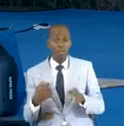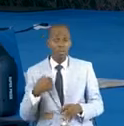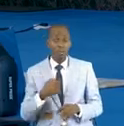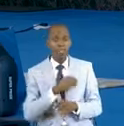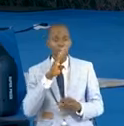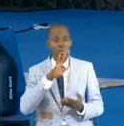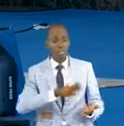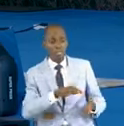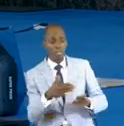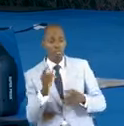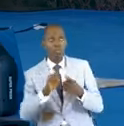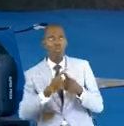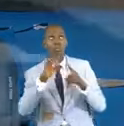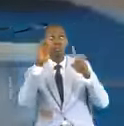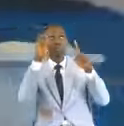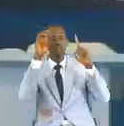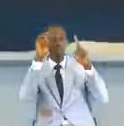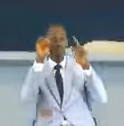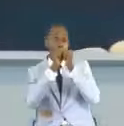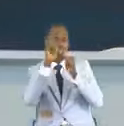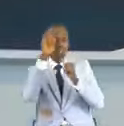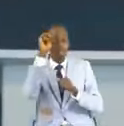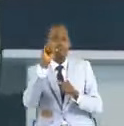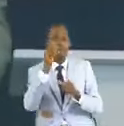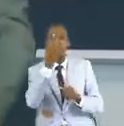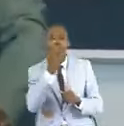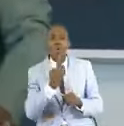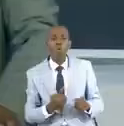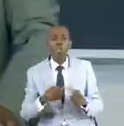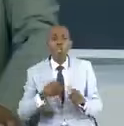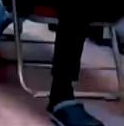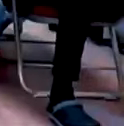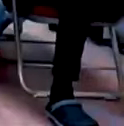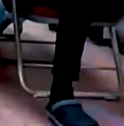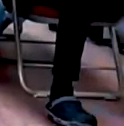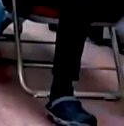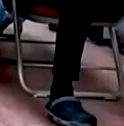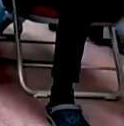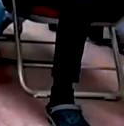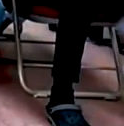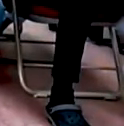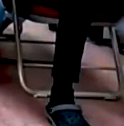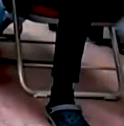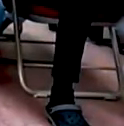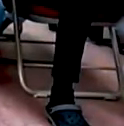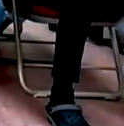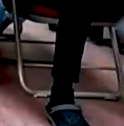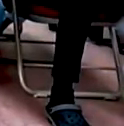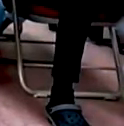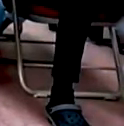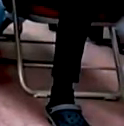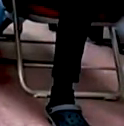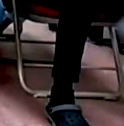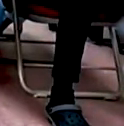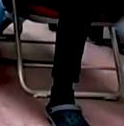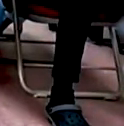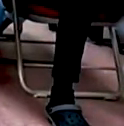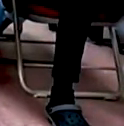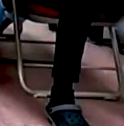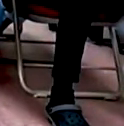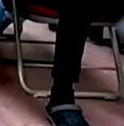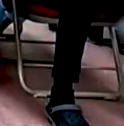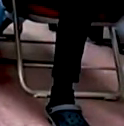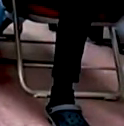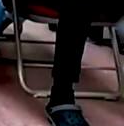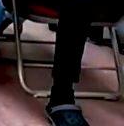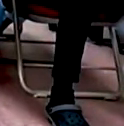ọnwụ, naanị mgbe ahụ ka anyị ga-enwe ike na ndụ a na na ụwa ọzọ nke na-abịanụ soro Kraịst